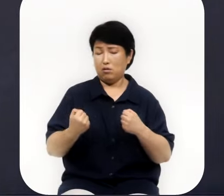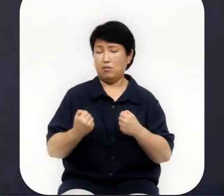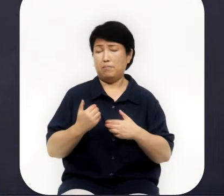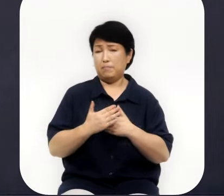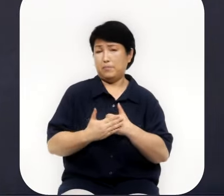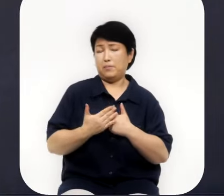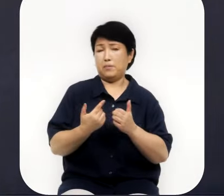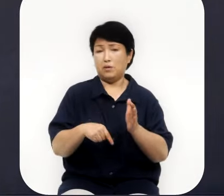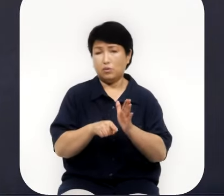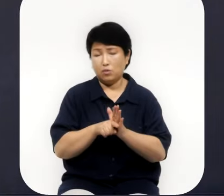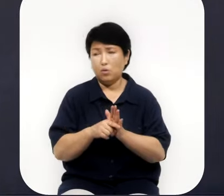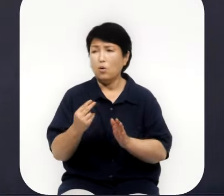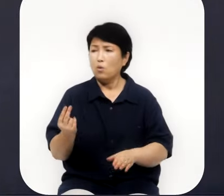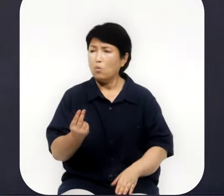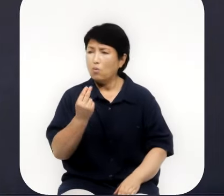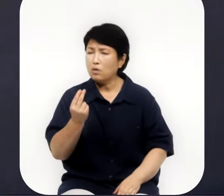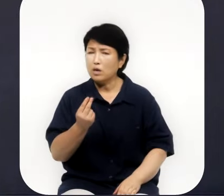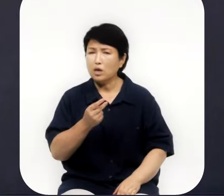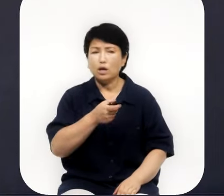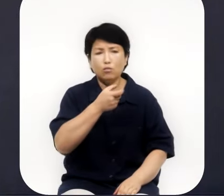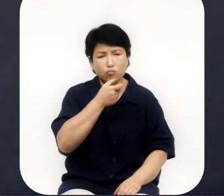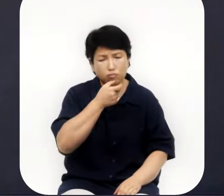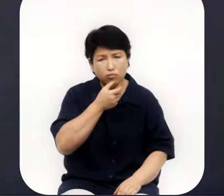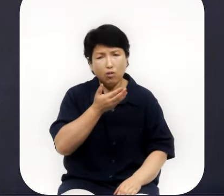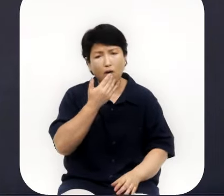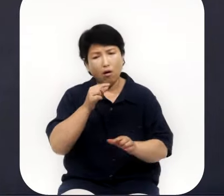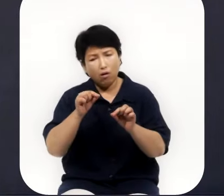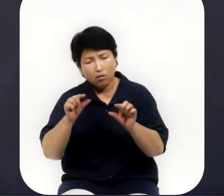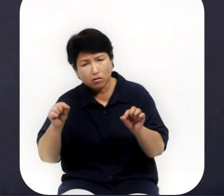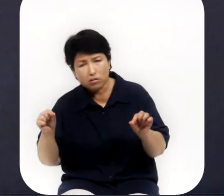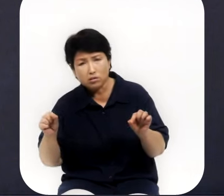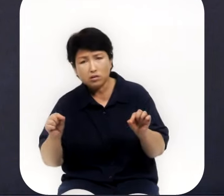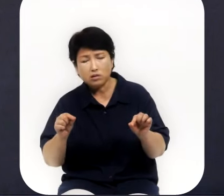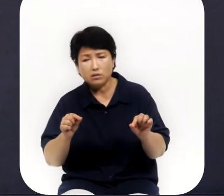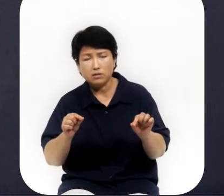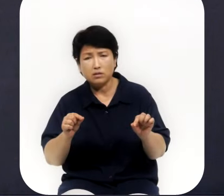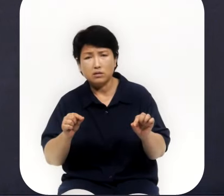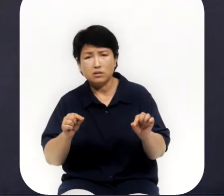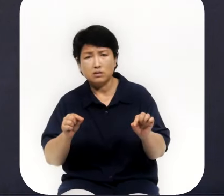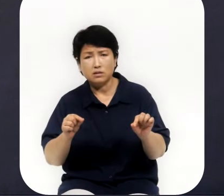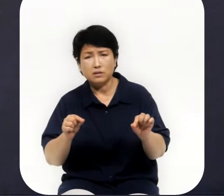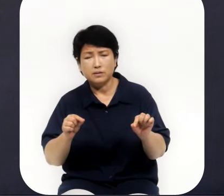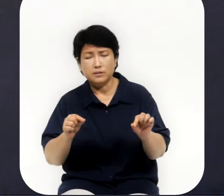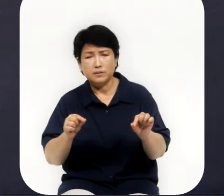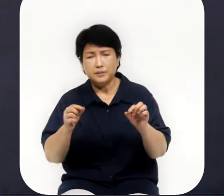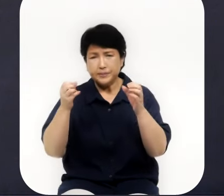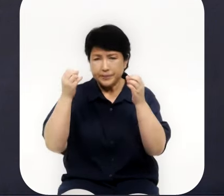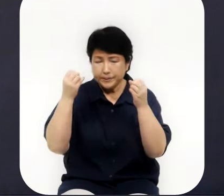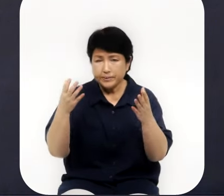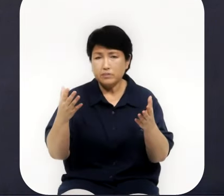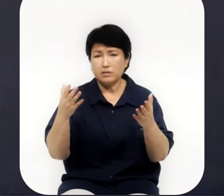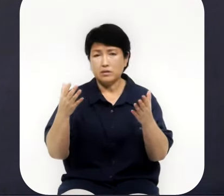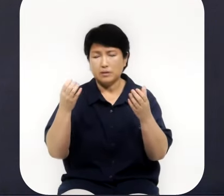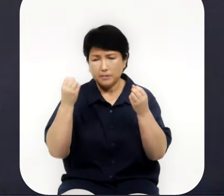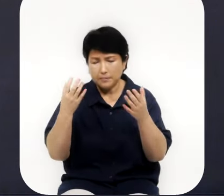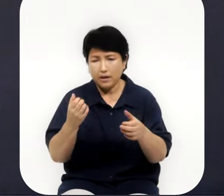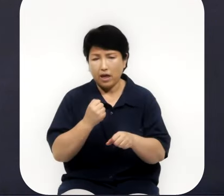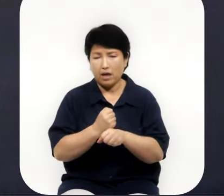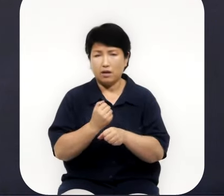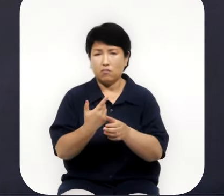공기, 물, 먹거리가 오염되지 않도록 하는 이런 어떤